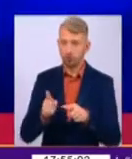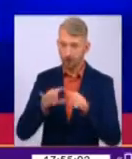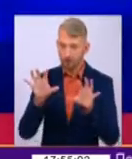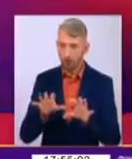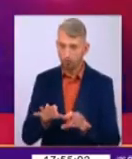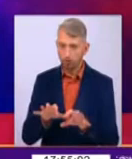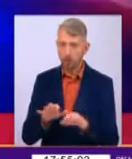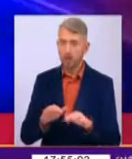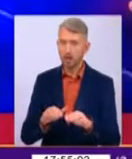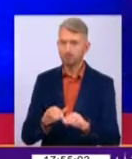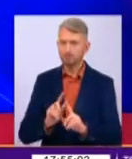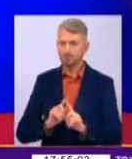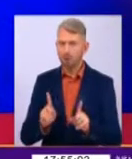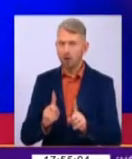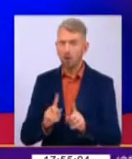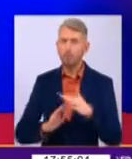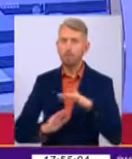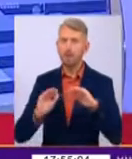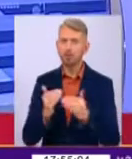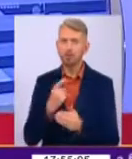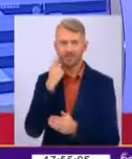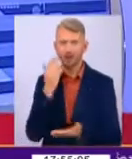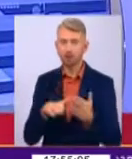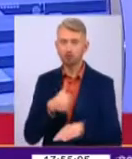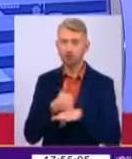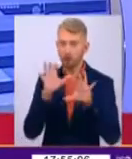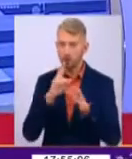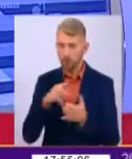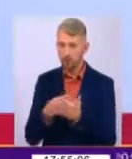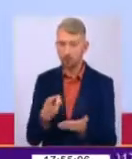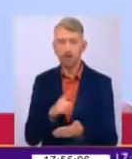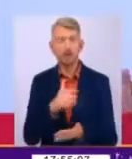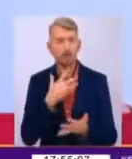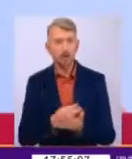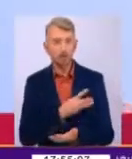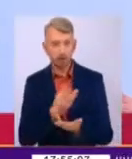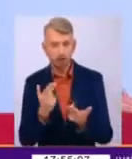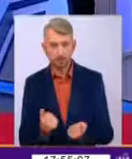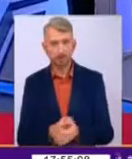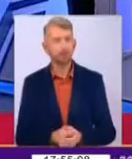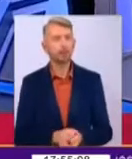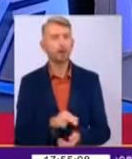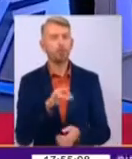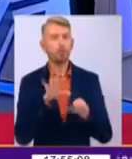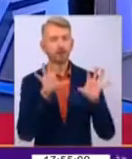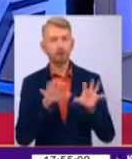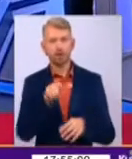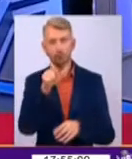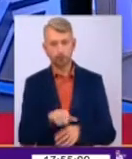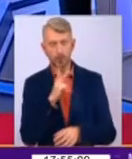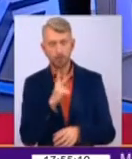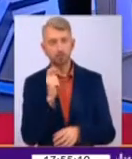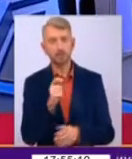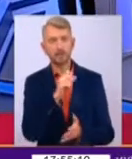хіба обмежувати вік, якщо Конституція передбачає? Ні, за власним бажанням так. Ну, значить, по законодавству людина, бачите,